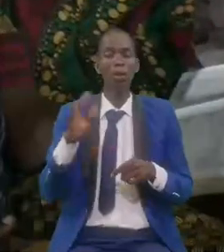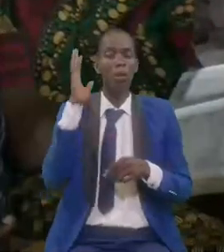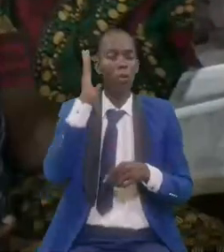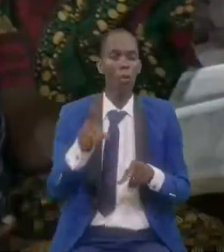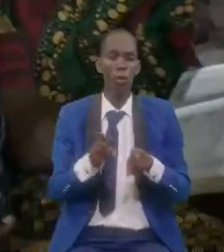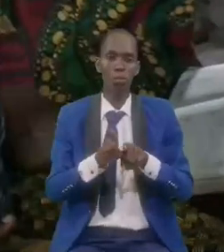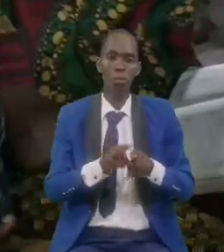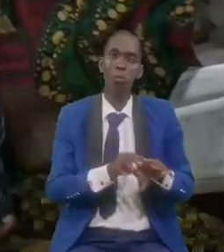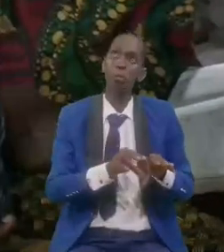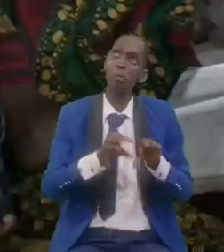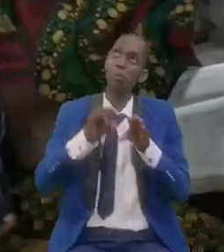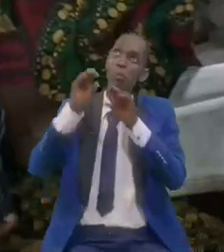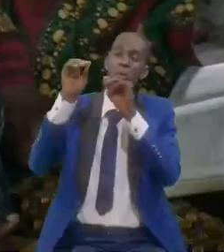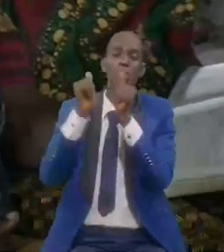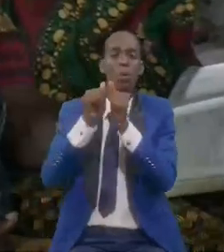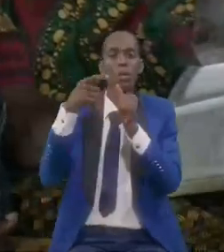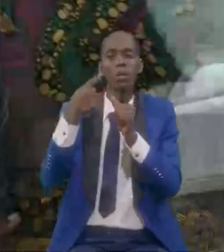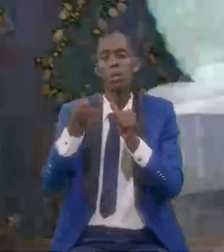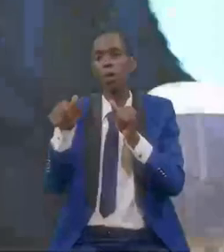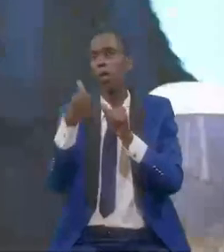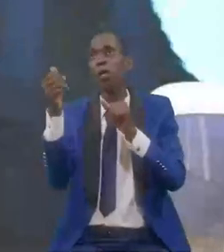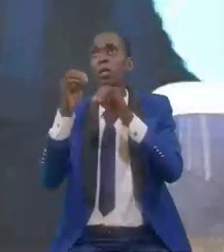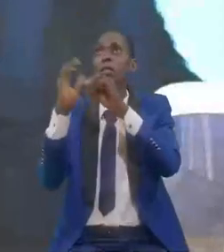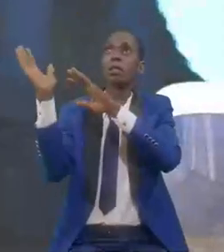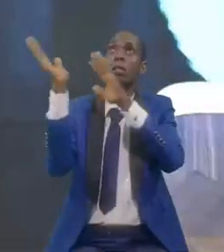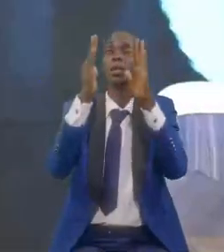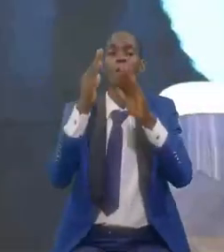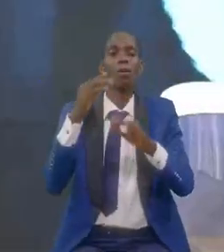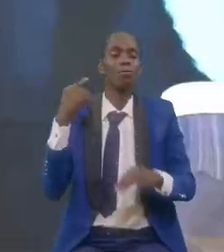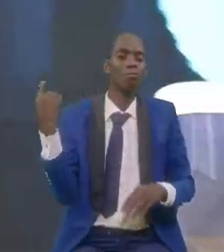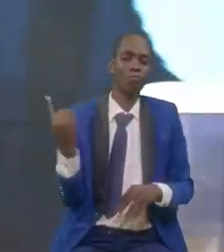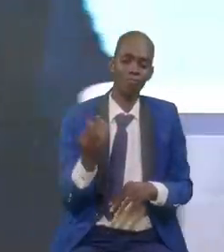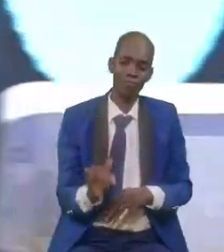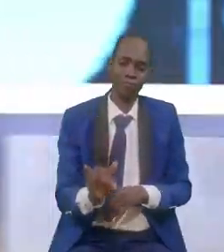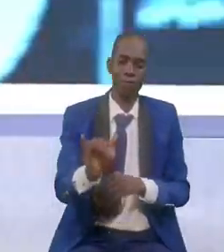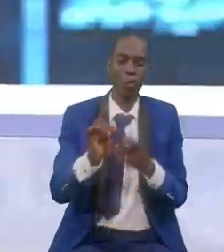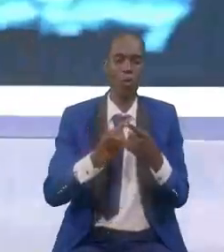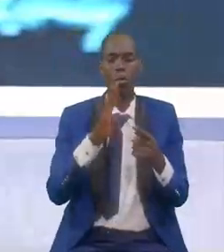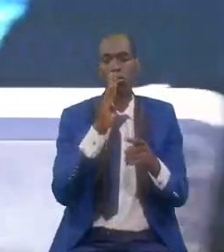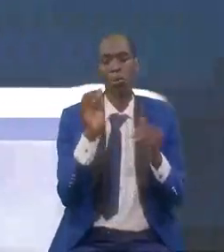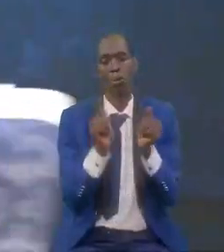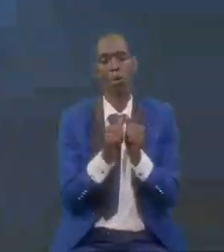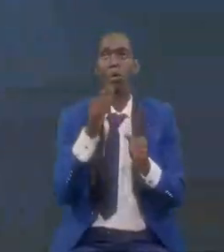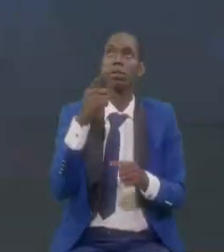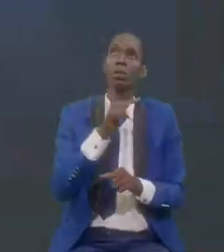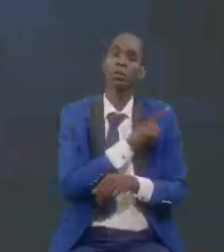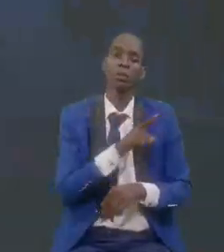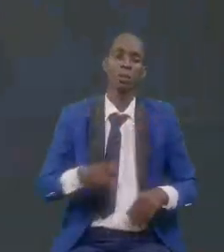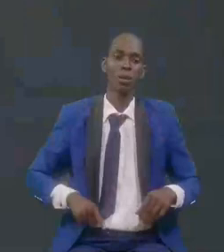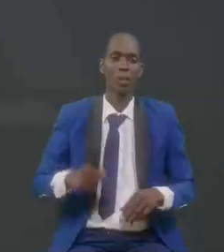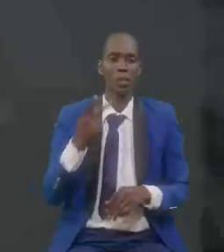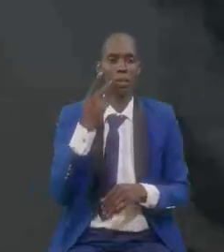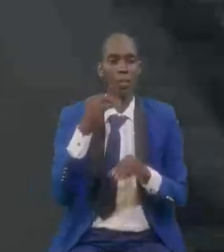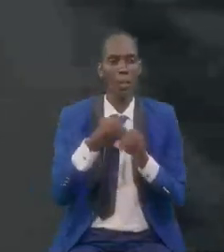serons tous ensemble enlevés avec eux pour être pour toujours avec le Seigneur.